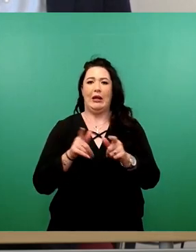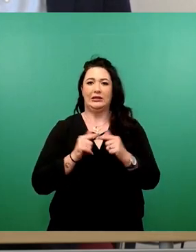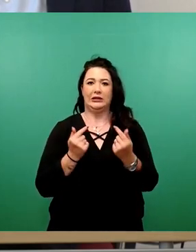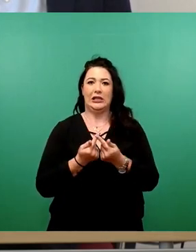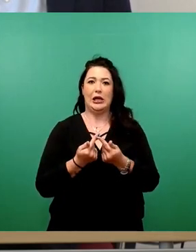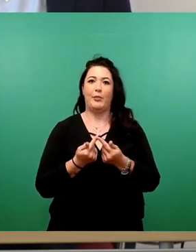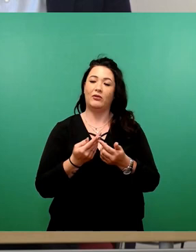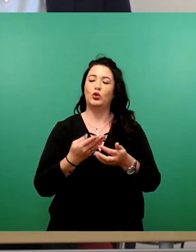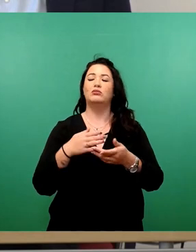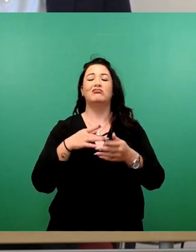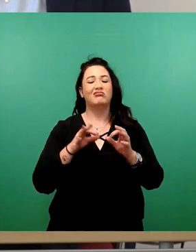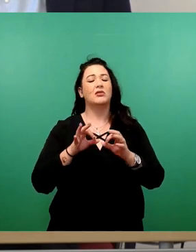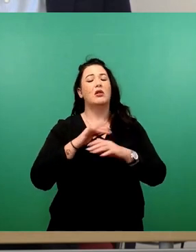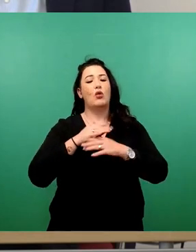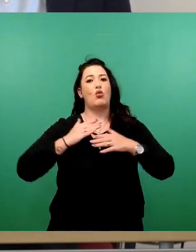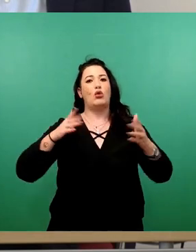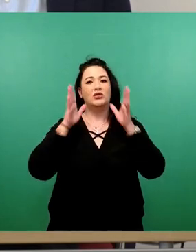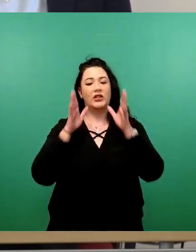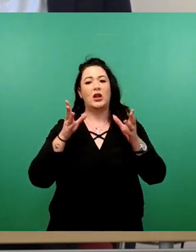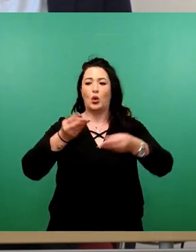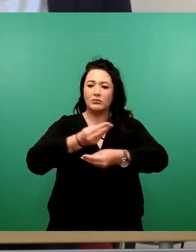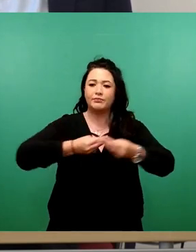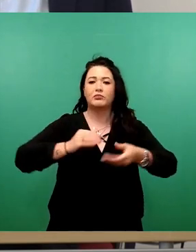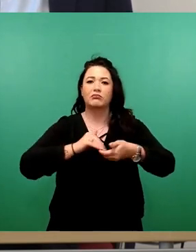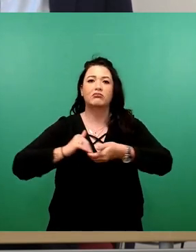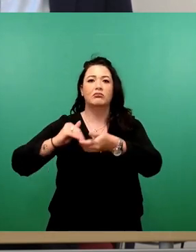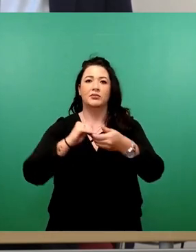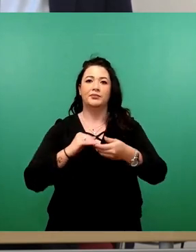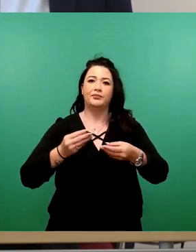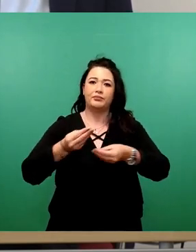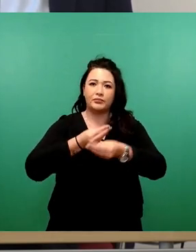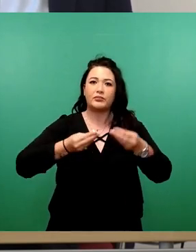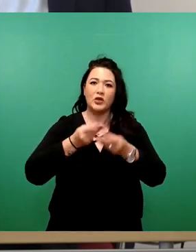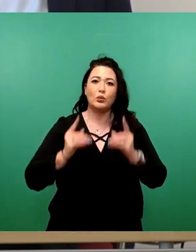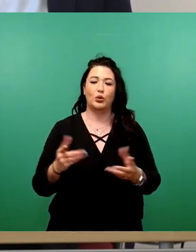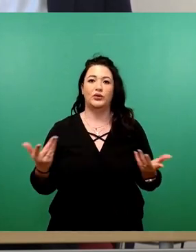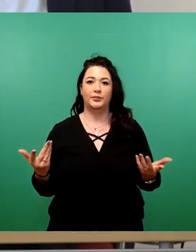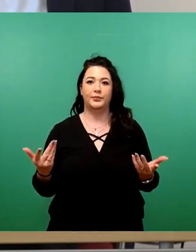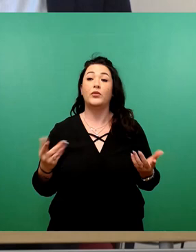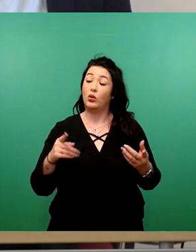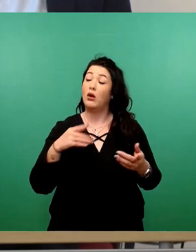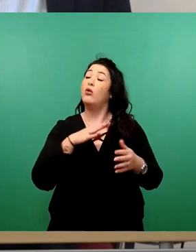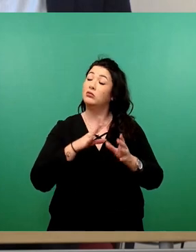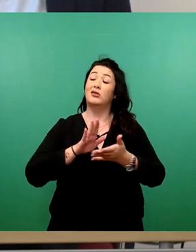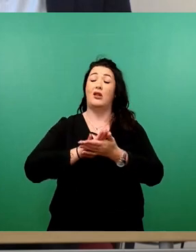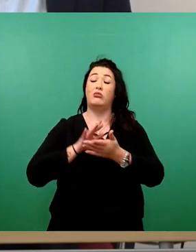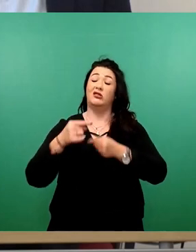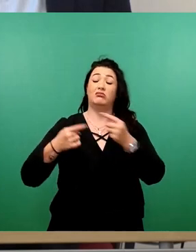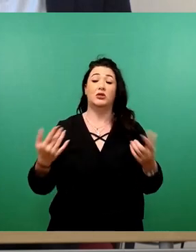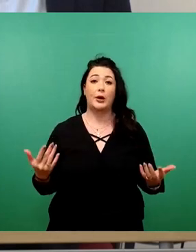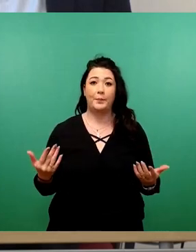vertrauensvoll zusammenarbeiten mussten und das auch sehr vertrauensvoll gemacht haben, wofür ich